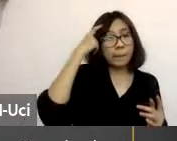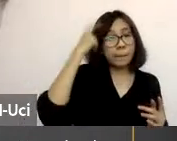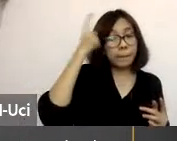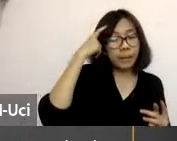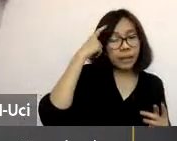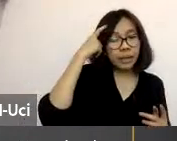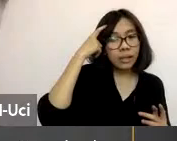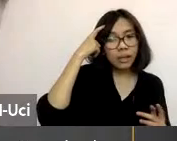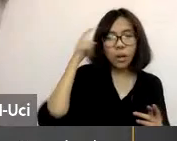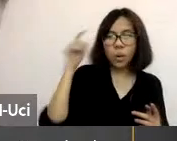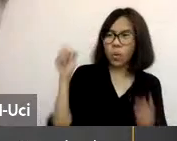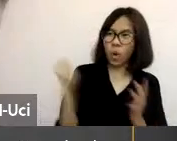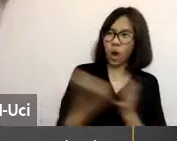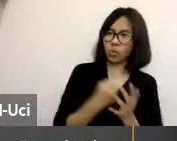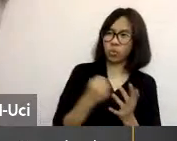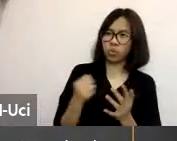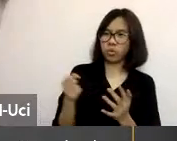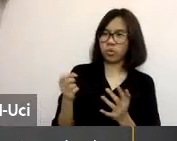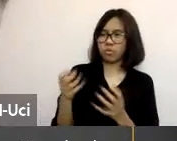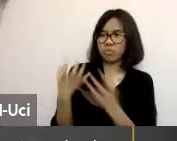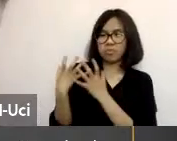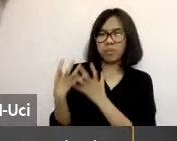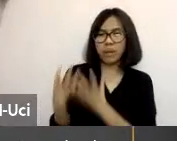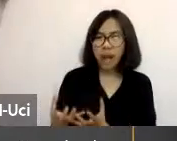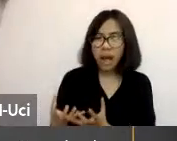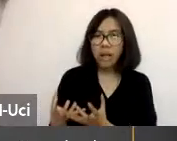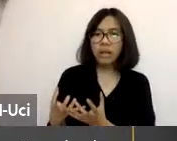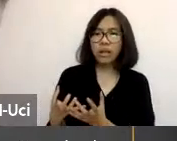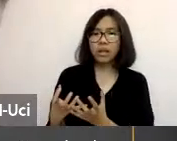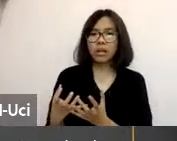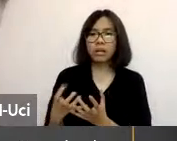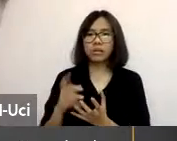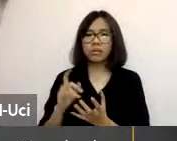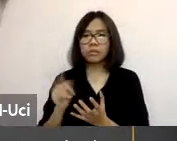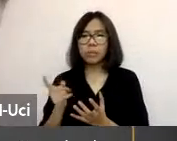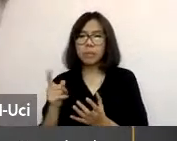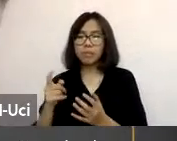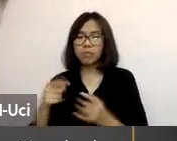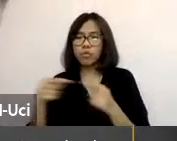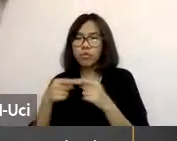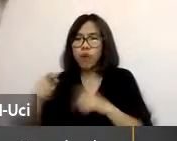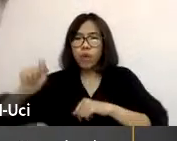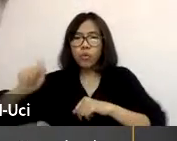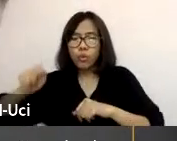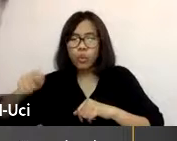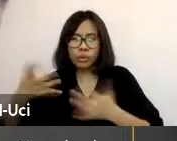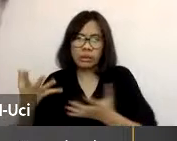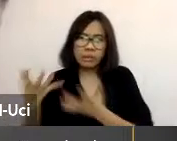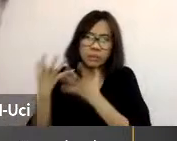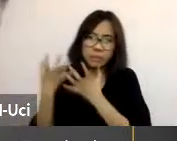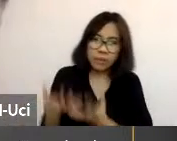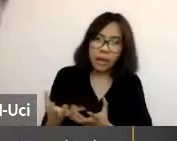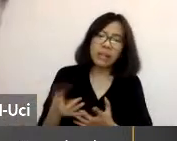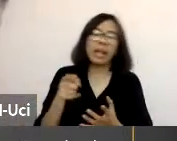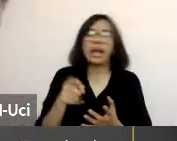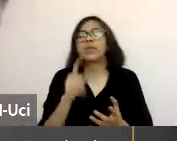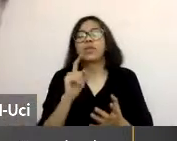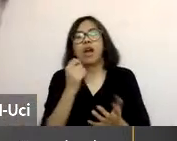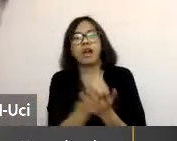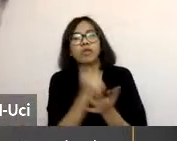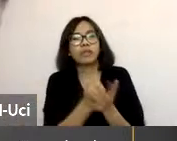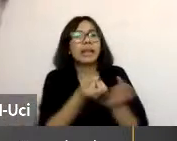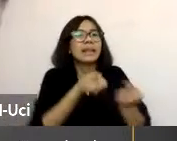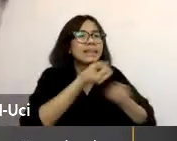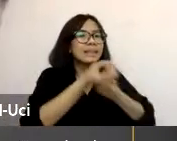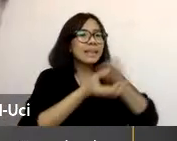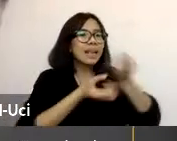akhirnya produk mahal nih beratnya menggunakan hukum negara sebelah dan sebagainya ini ini yang barangkali perlu dimitigasi lebih awal gitu